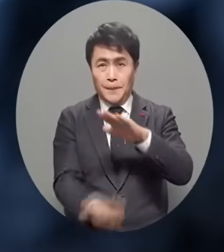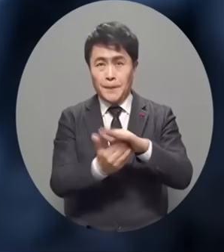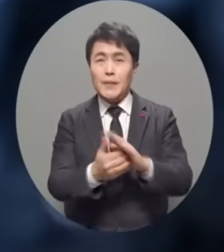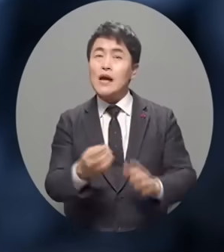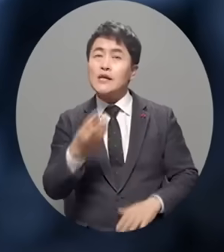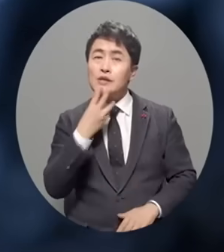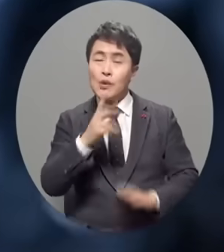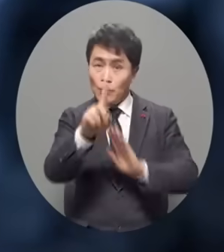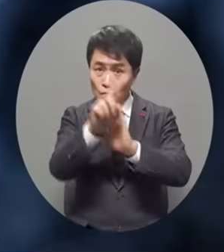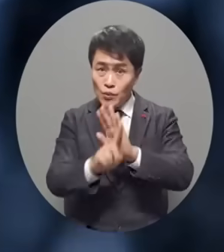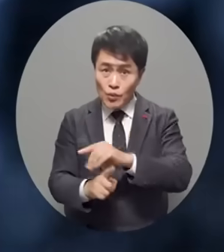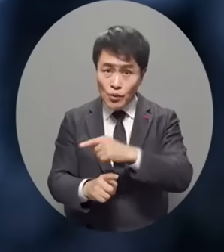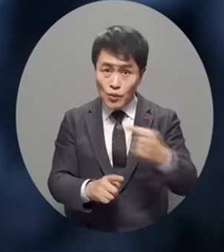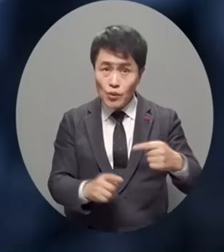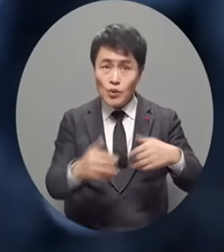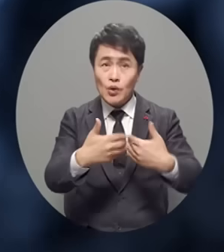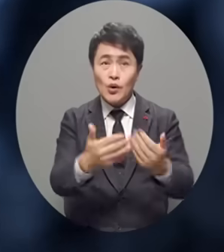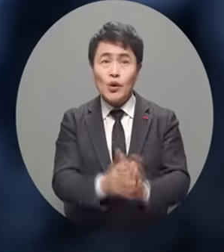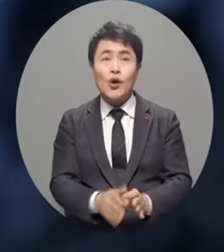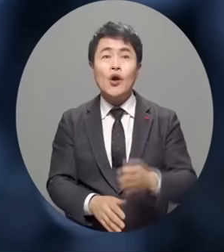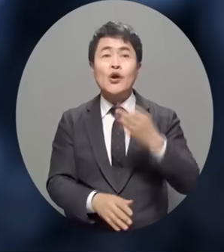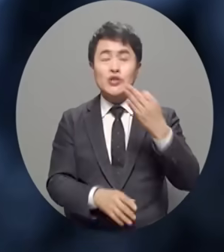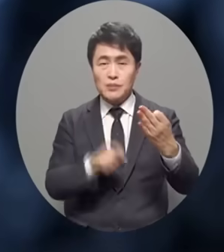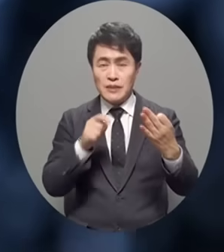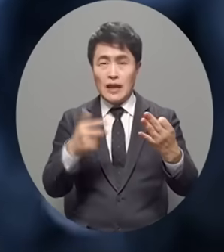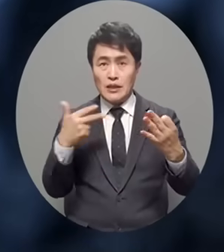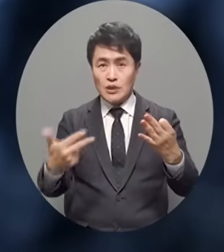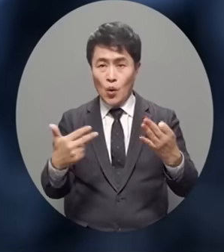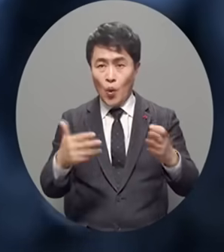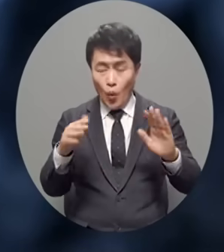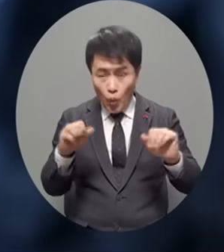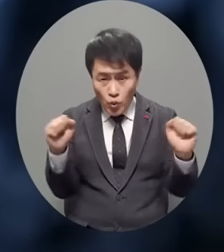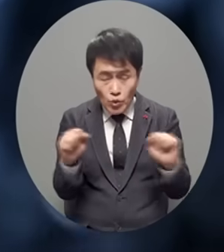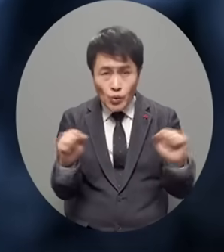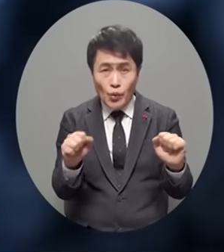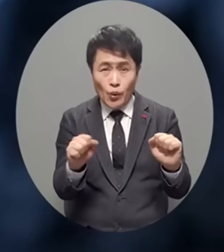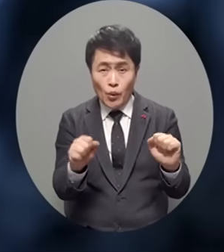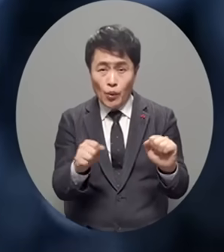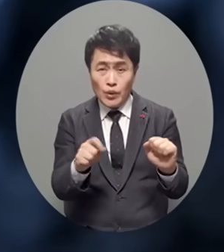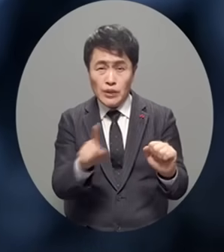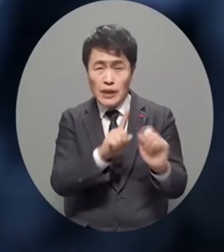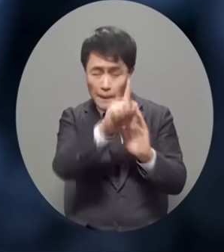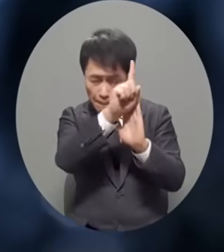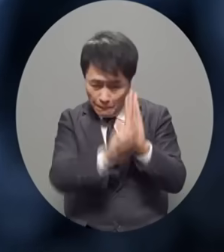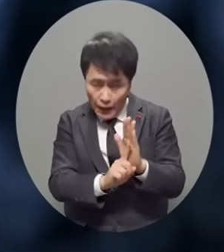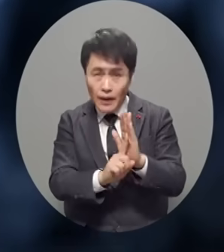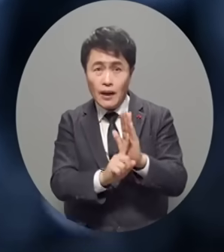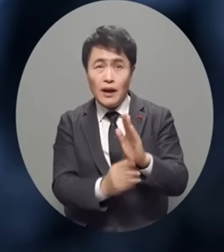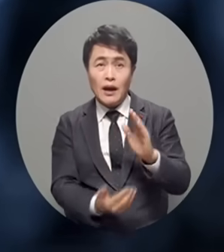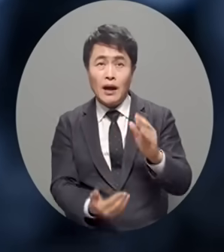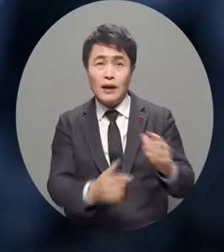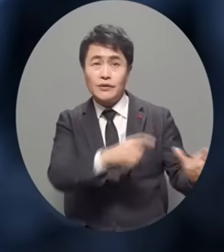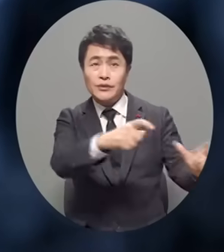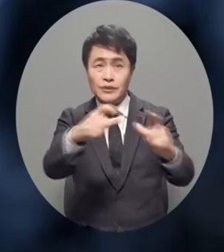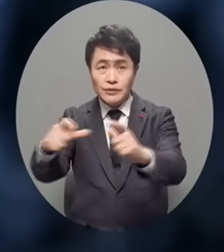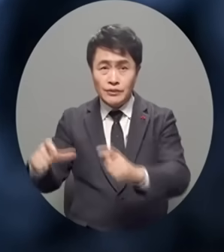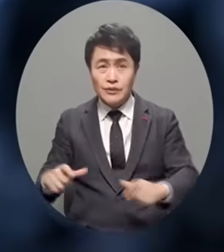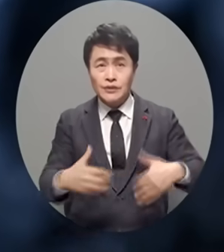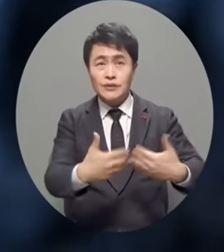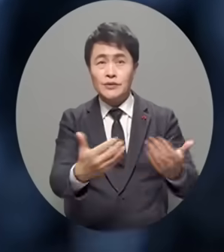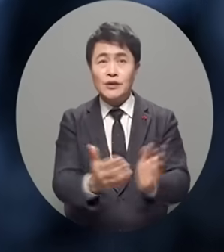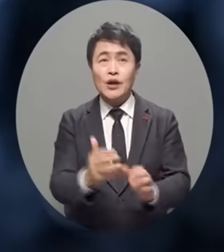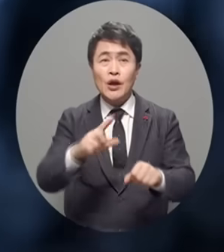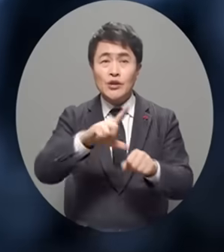서울의 최저기온이 영하 14.7도로 올겨울 최저기온을 기록했고요. 또 지역별 상세 관측값으로는